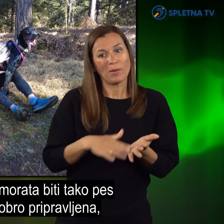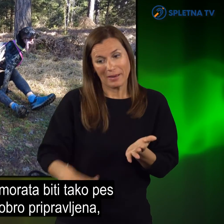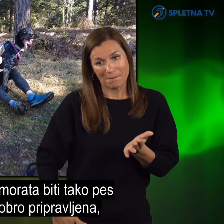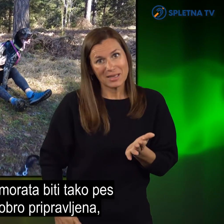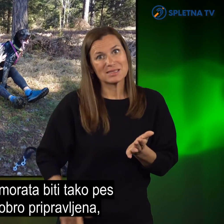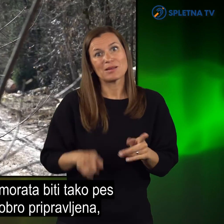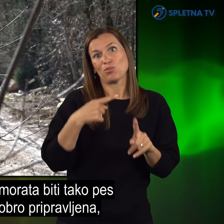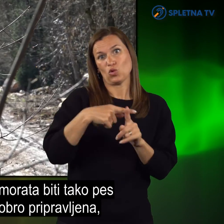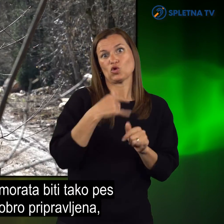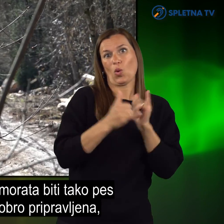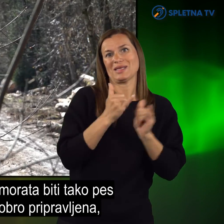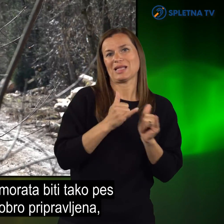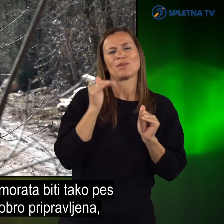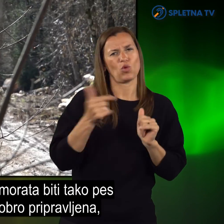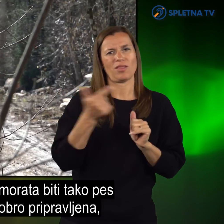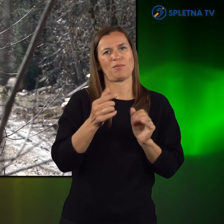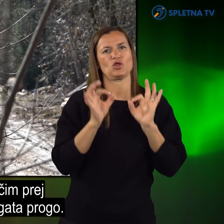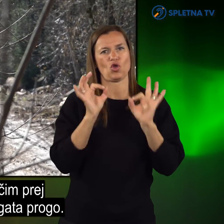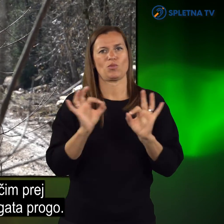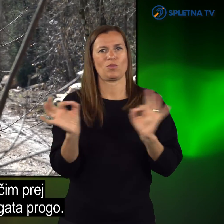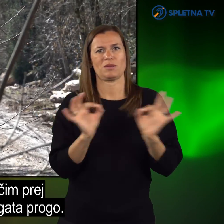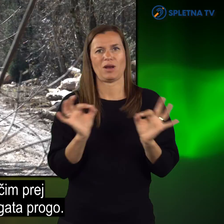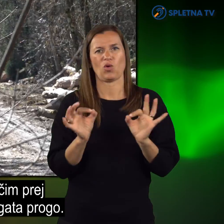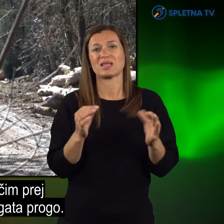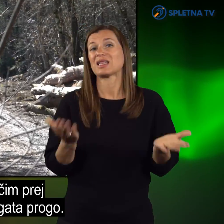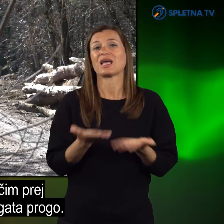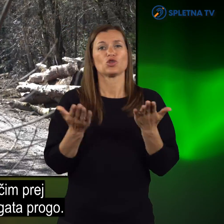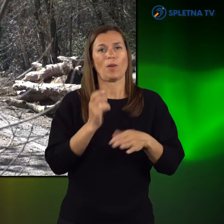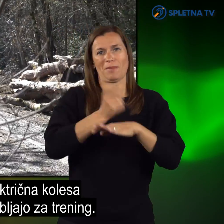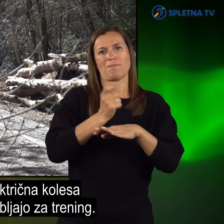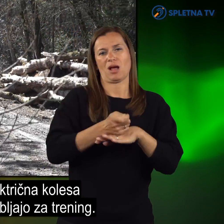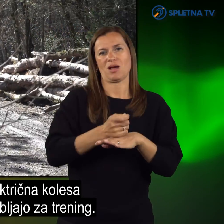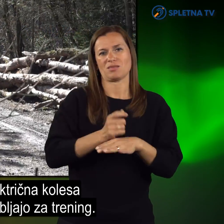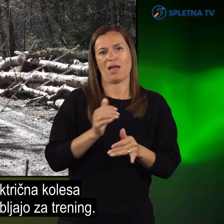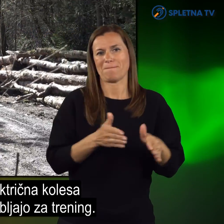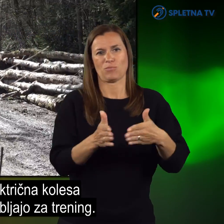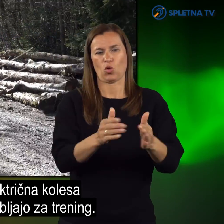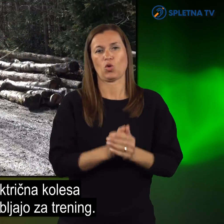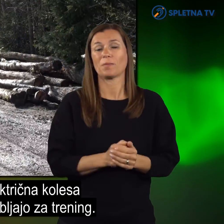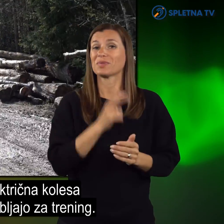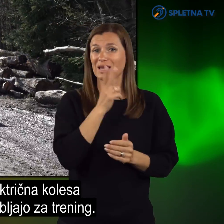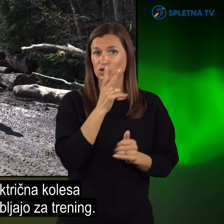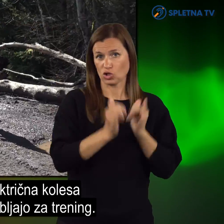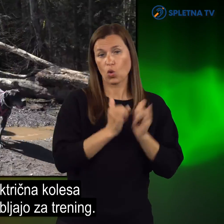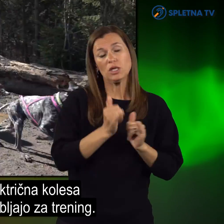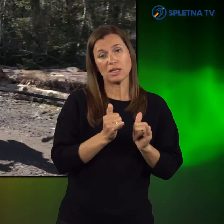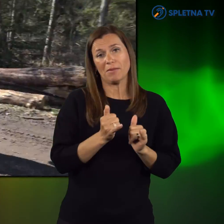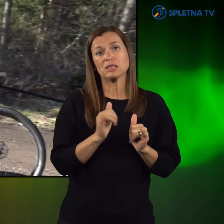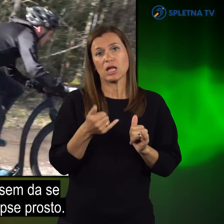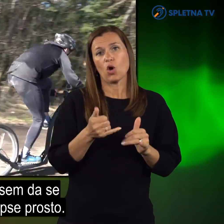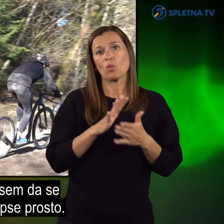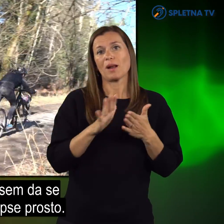biti pes in kolesar dobro pripravljena, da čim prej premagata progo. Se pa električna kolesa veliko uporabljajo za